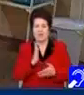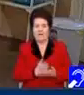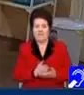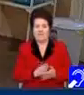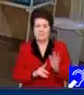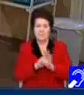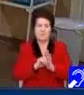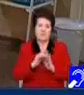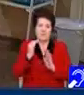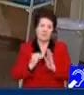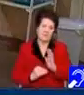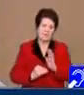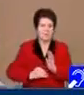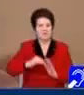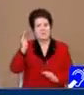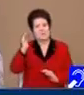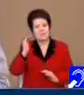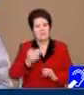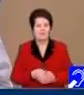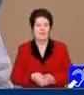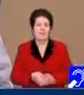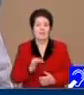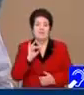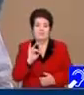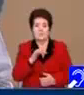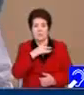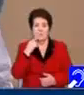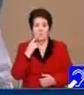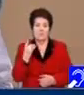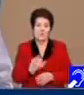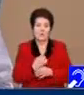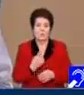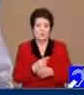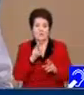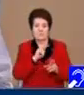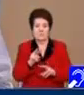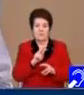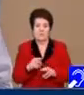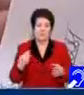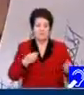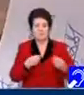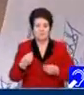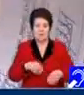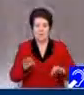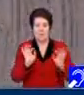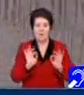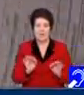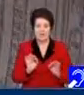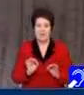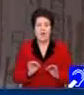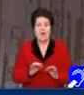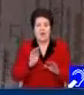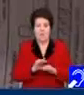când temperaturi scăzute, când temperaturi ridicate și de multe ori nu sunt supravegheați ca să se îmbrace corect.